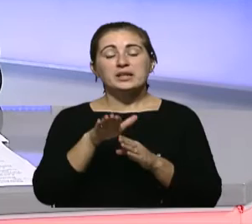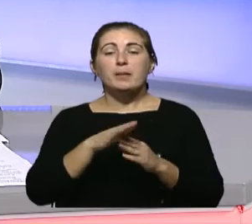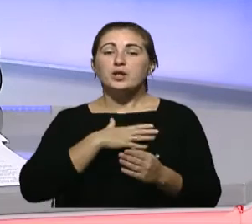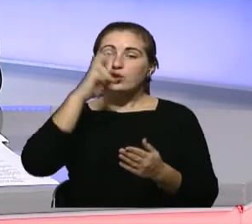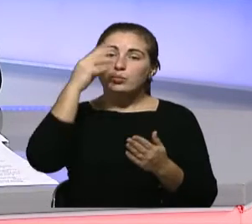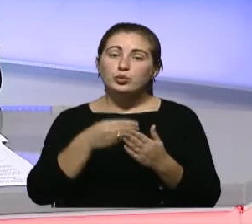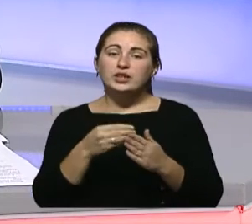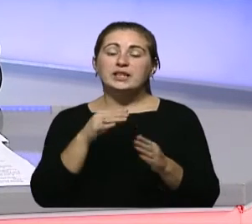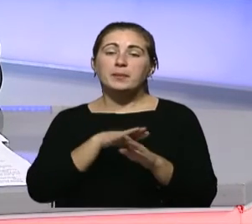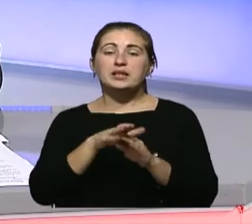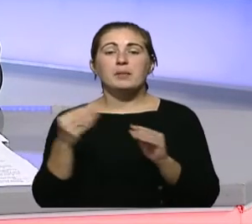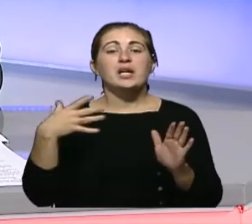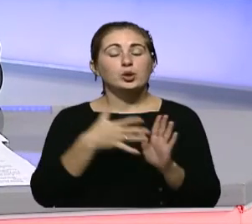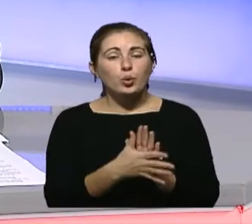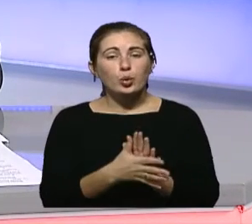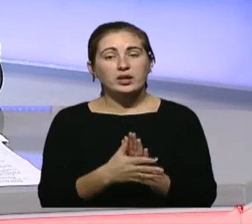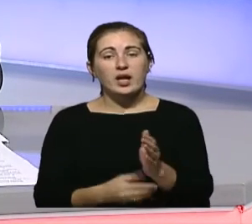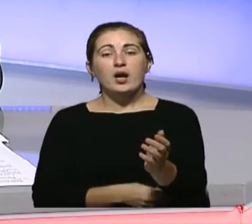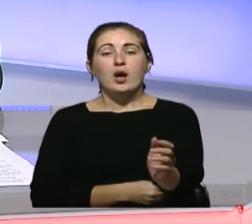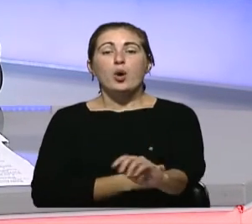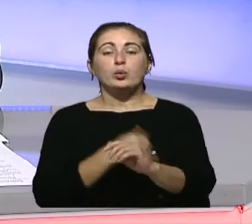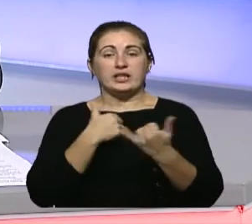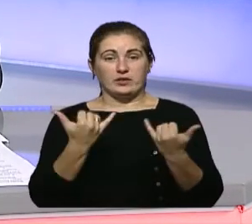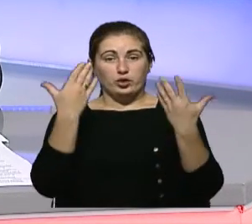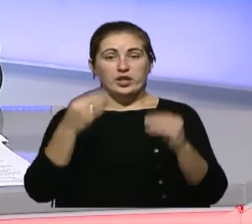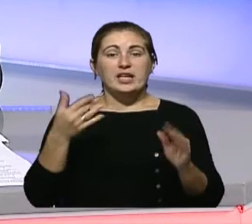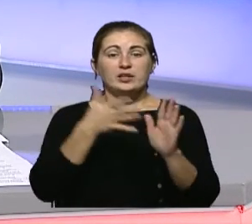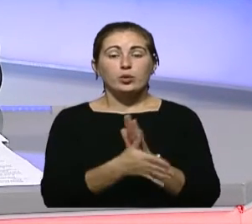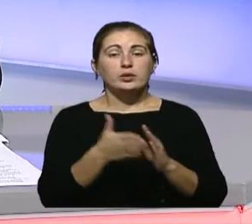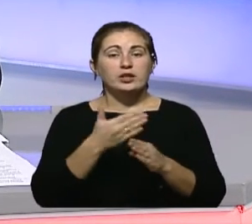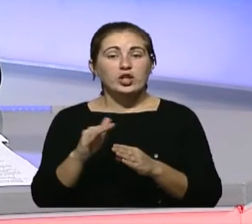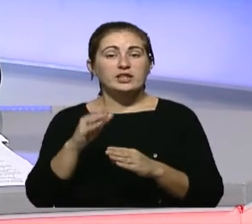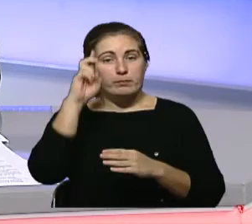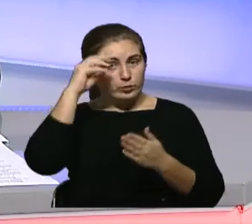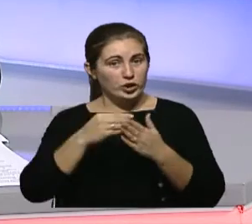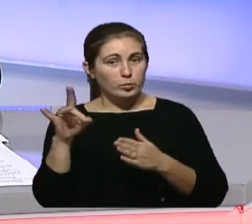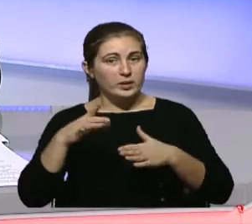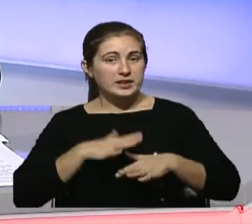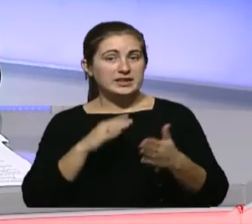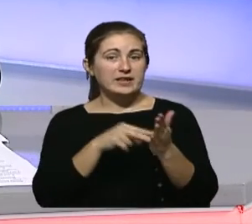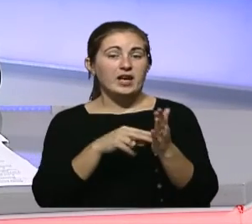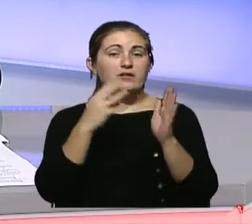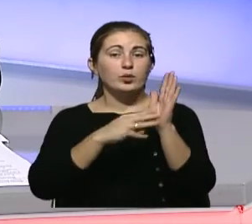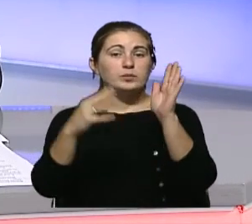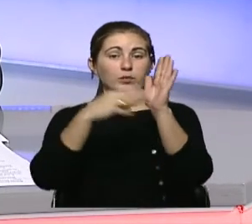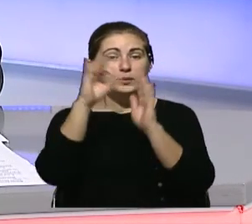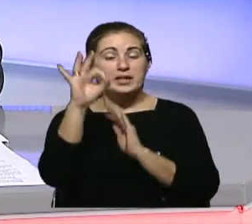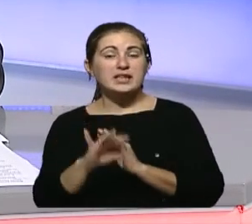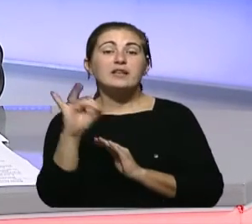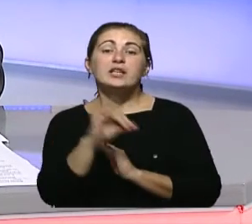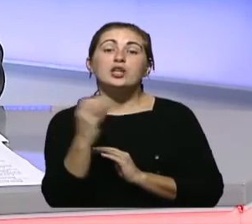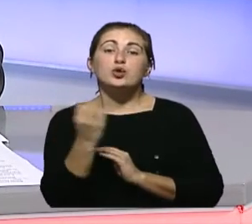бюджет, исполняем расходы. У нас на сегодняшний день исполнение расходной части бюджета Республики Крым составляет 88%, но еще